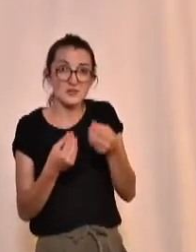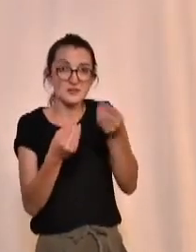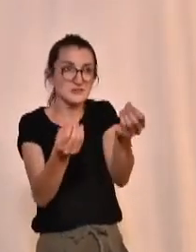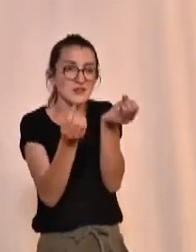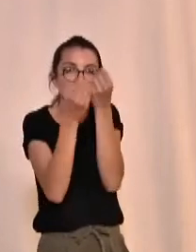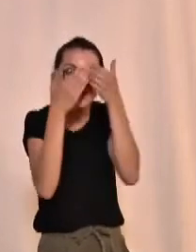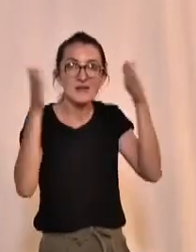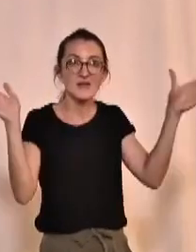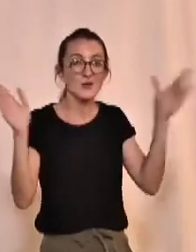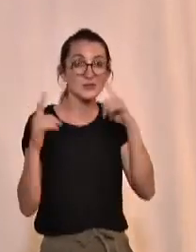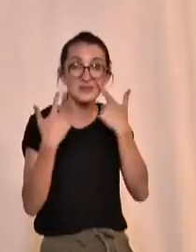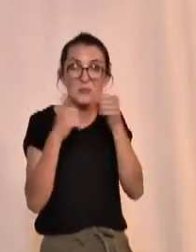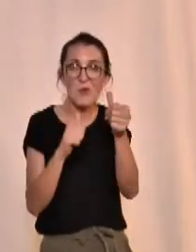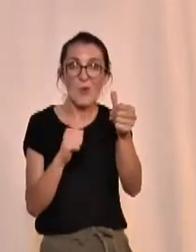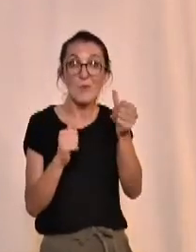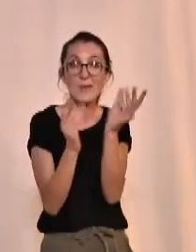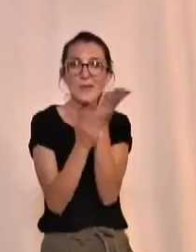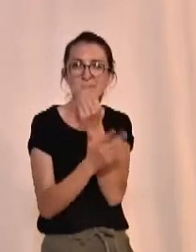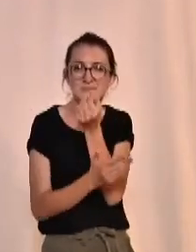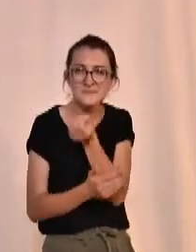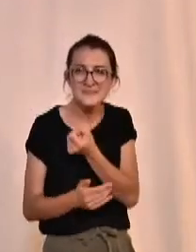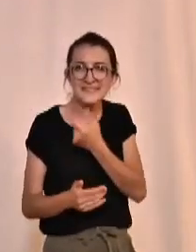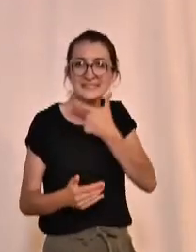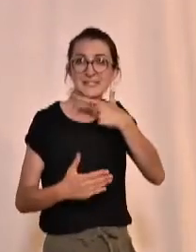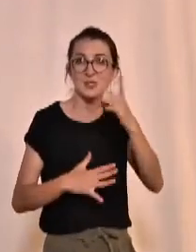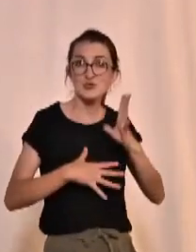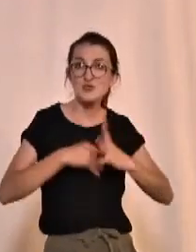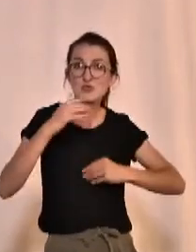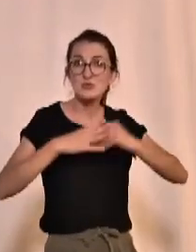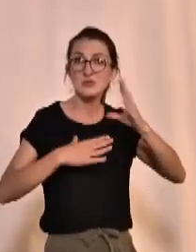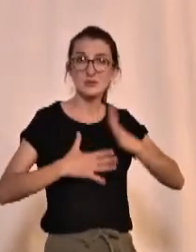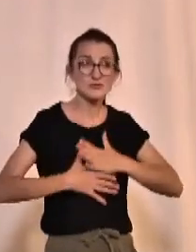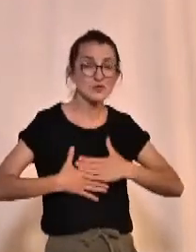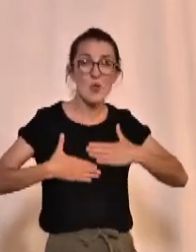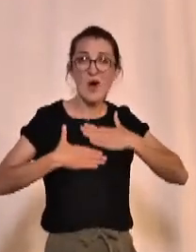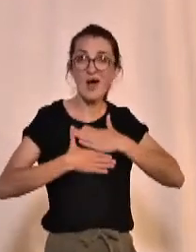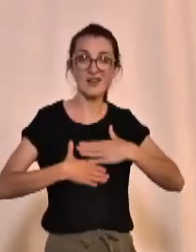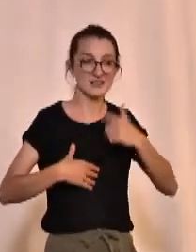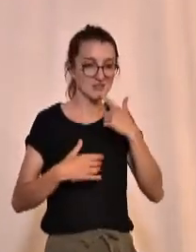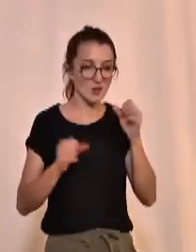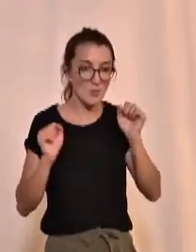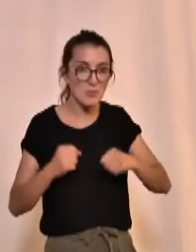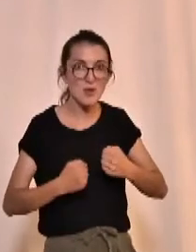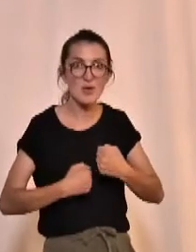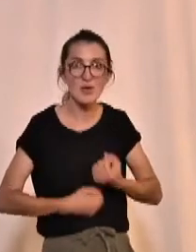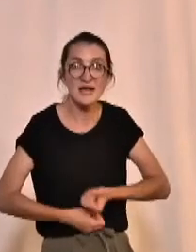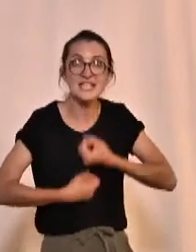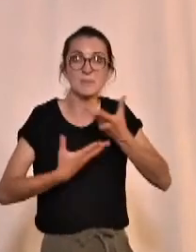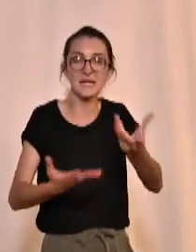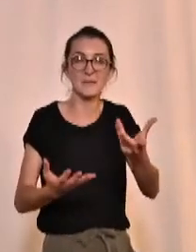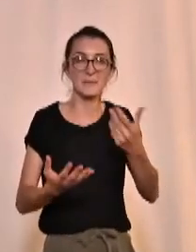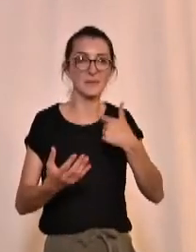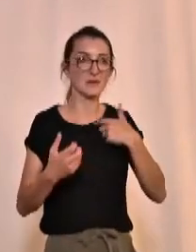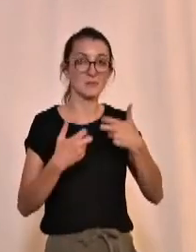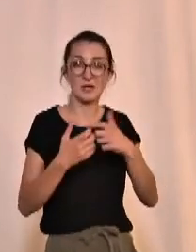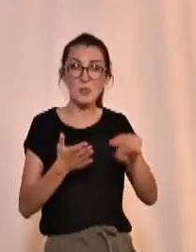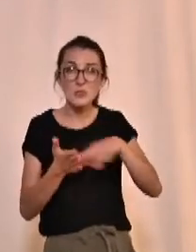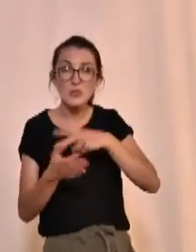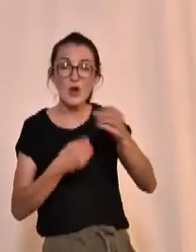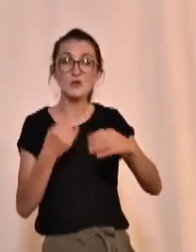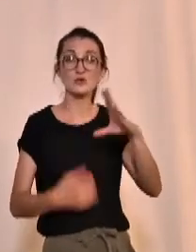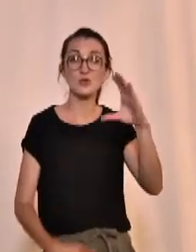une immense joie de pouvoir enfin exprimer quelque chose ça peut être à travers la danse aussi à travers la capoeira